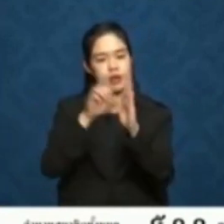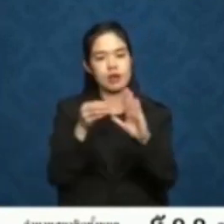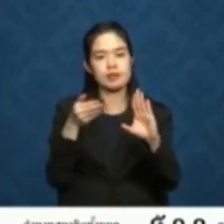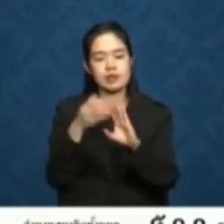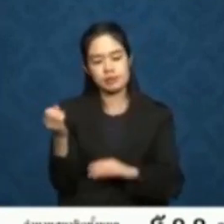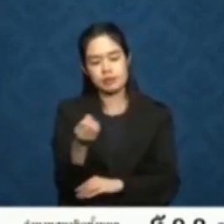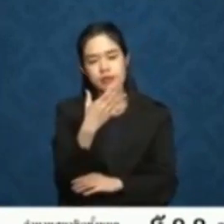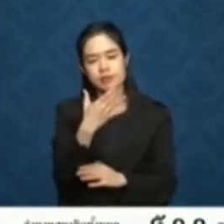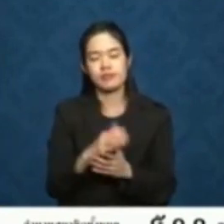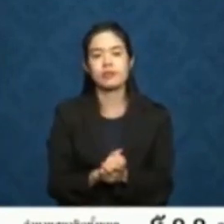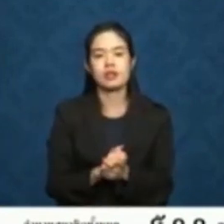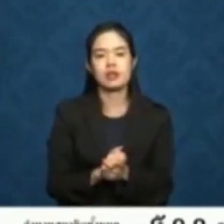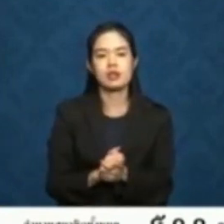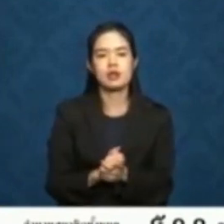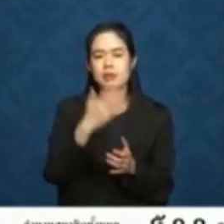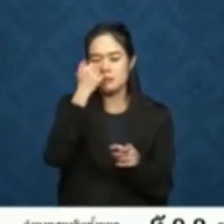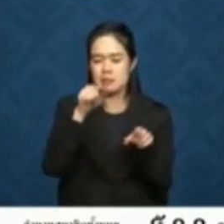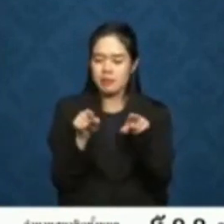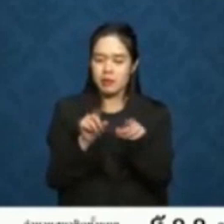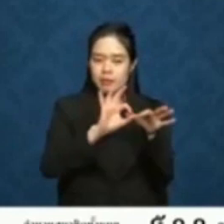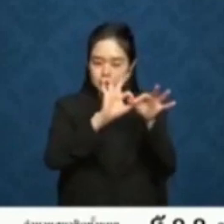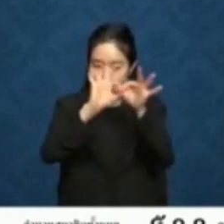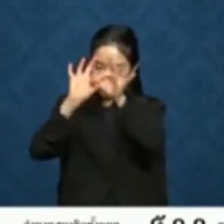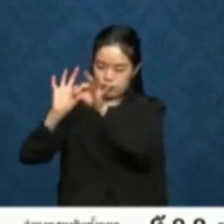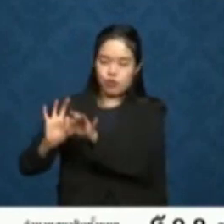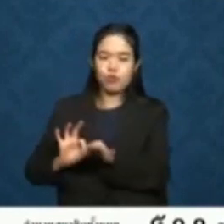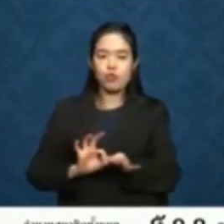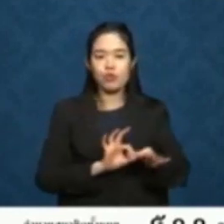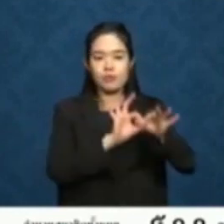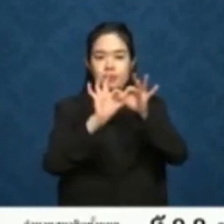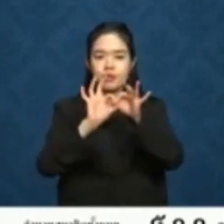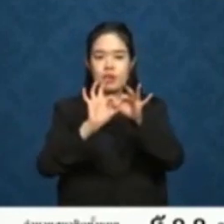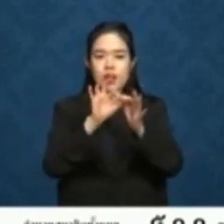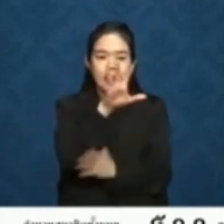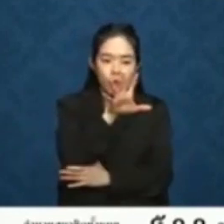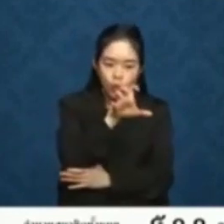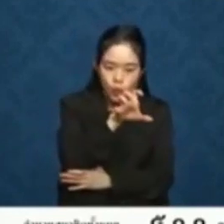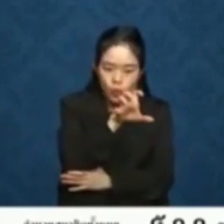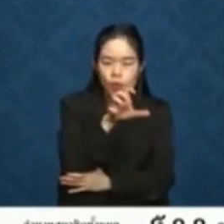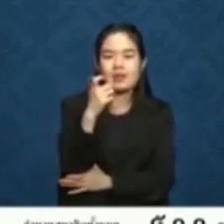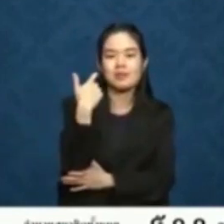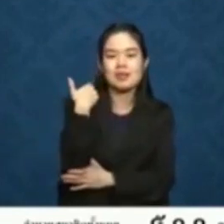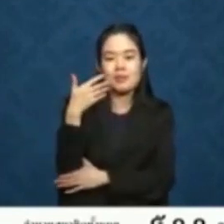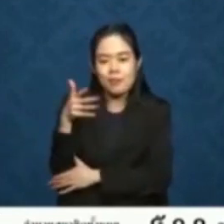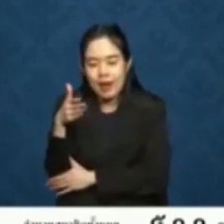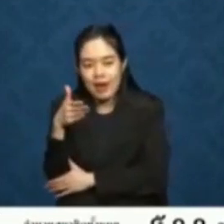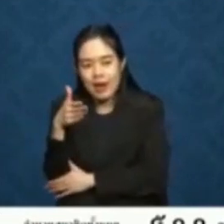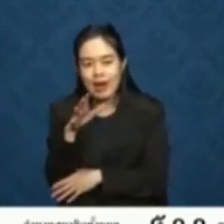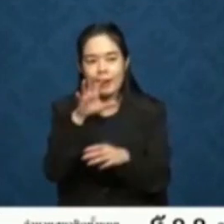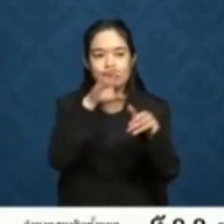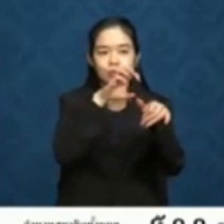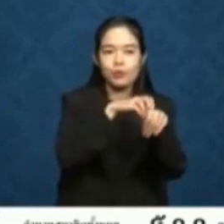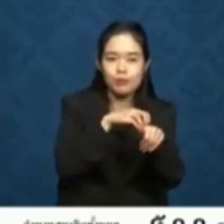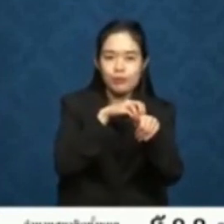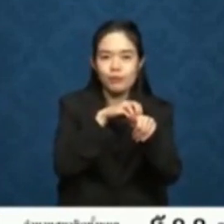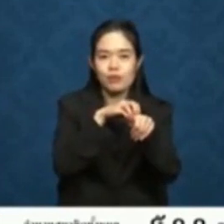ประธานซึ่งวงจรห่วงโซ่อาหารนี้จะเป็นแบบนี้ทุกปีตามฤดูกาลครับเมื่อช่วงเว